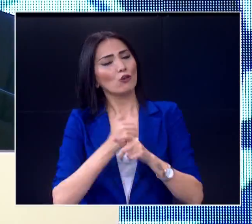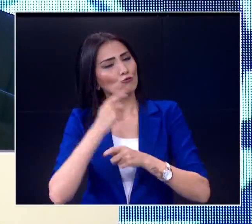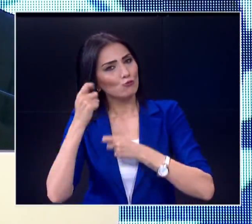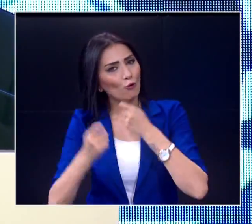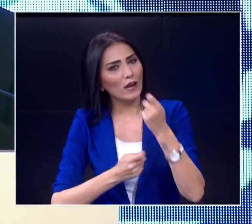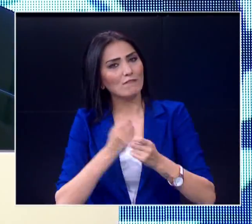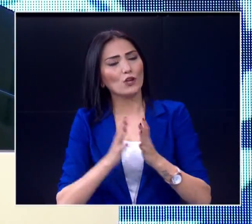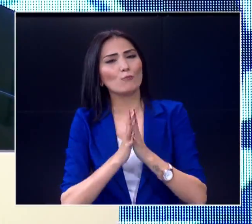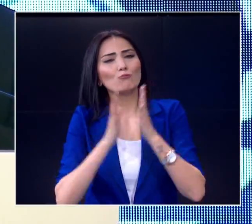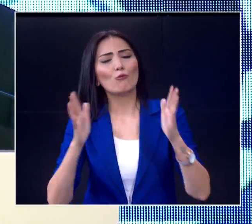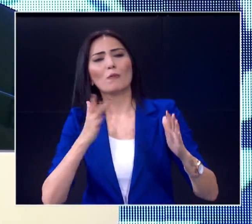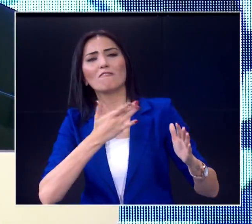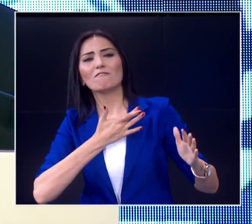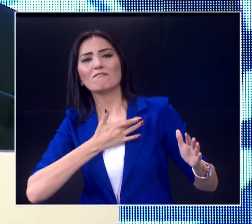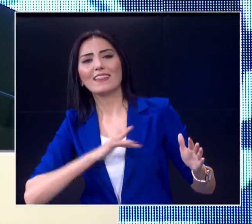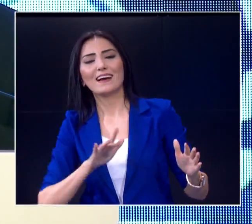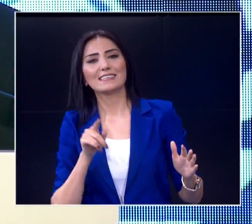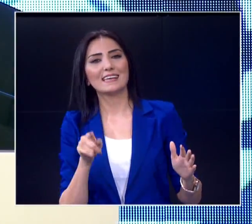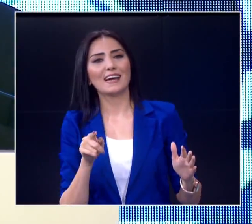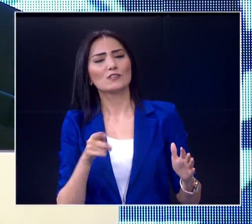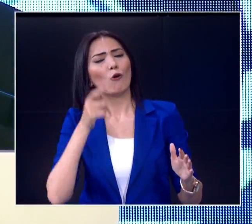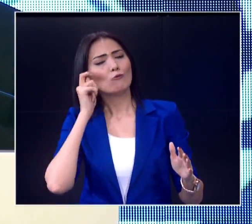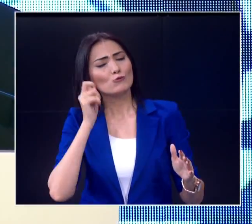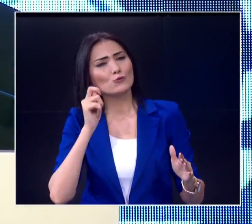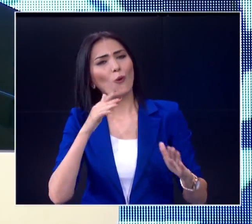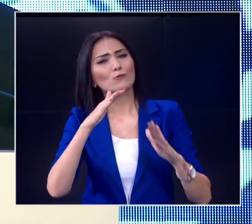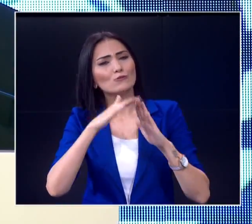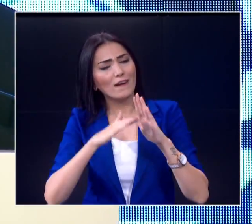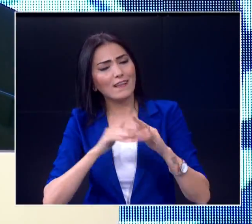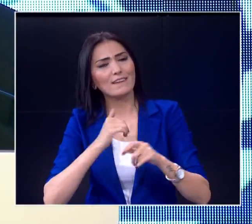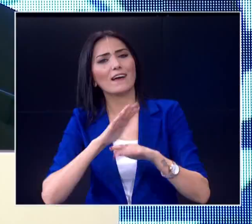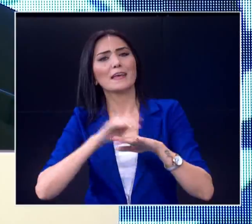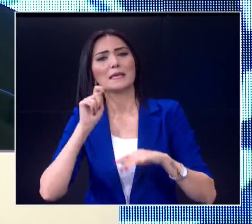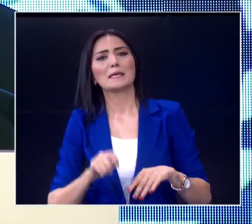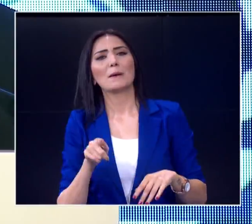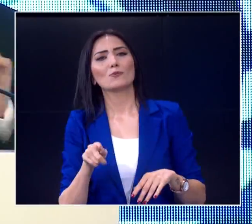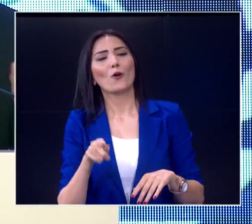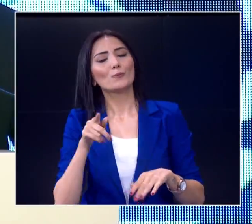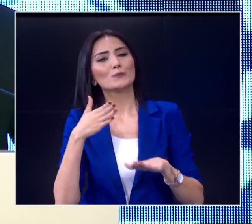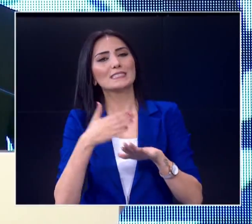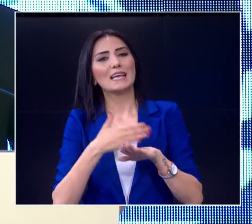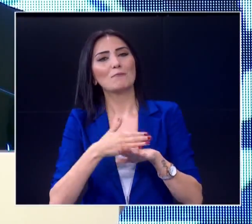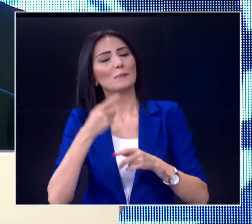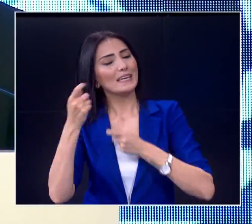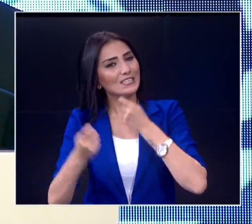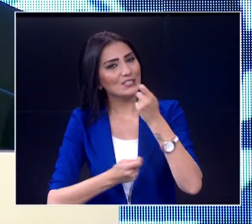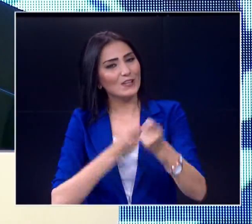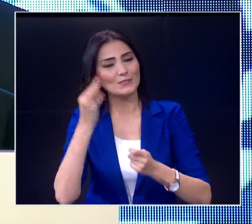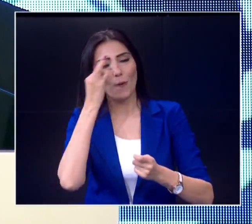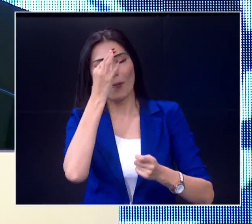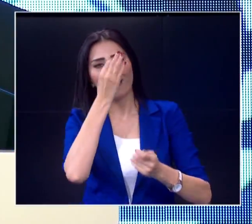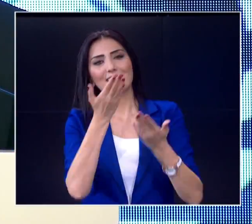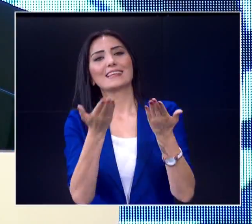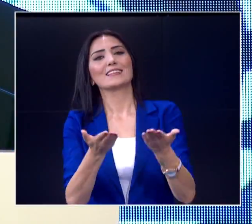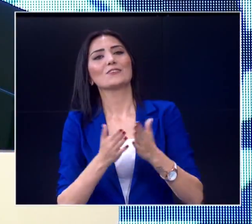vazifesini büyük bir fedakarlıkla zor şartlarda ifa ediyor. Bu vesileyle işlerinizde kolaylık